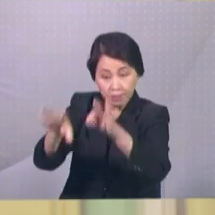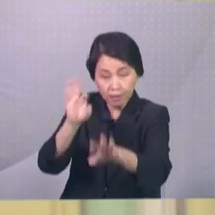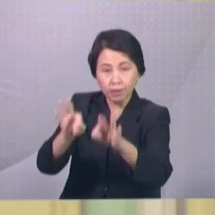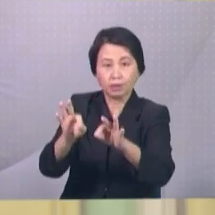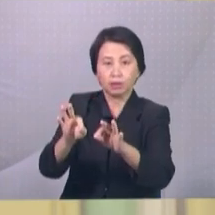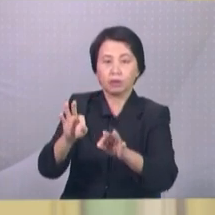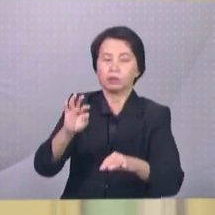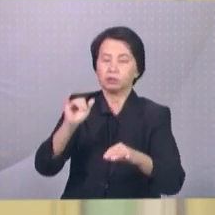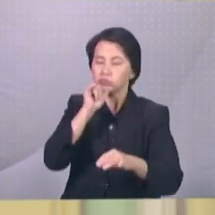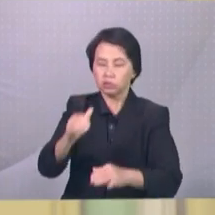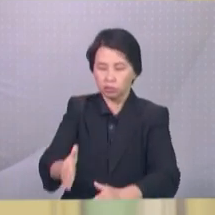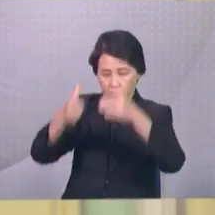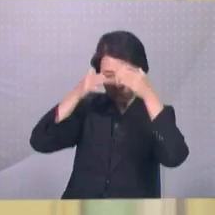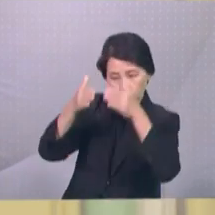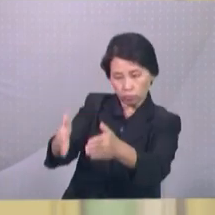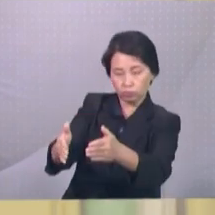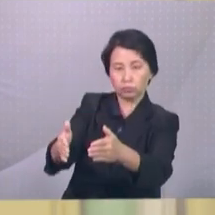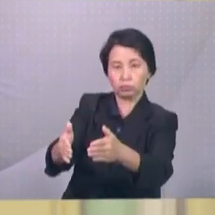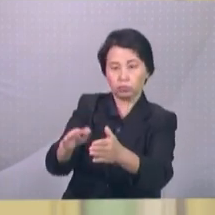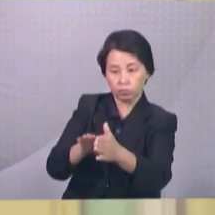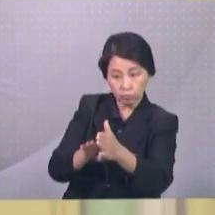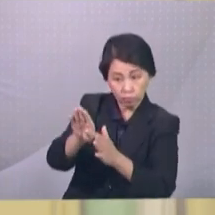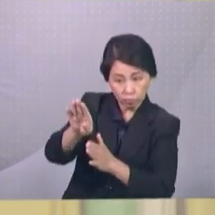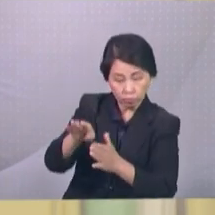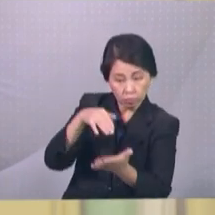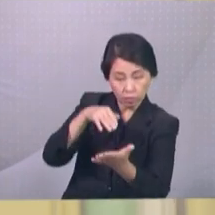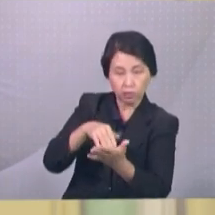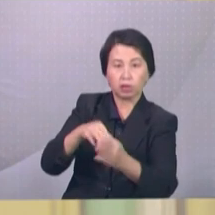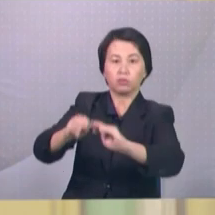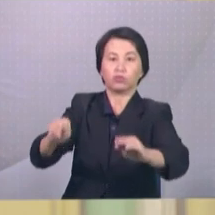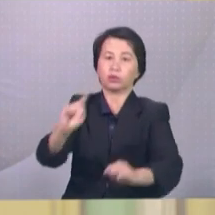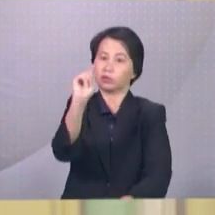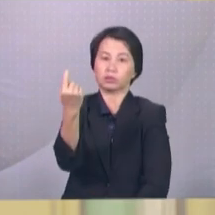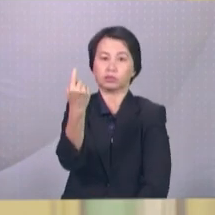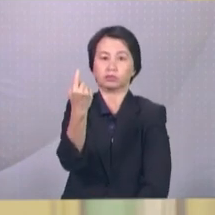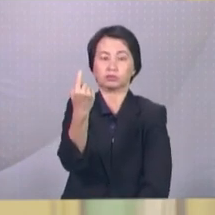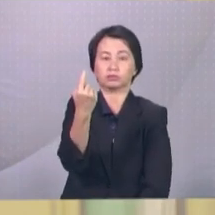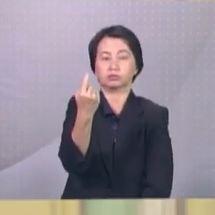yang tidak hanya tertumpu kepada prestasi akademik semata-mata.